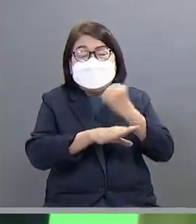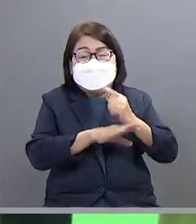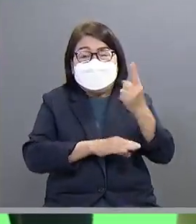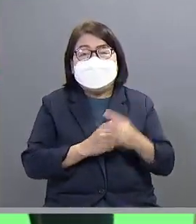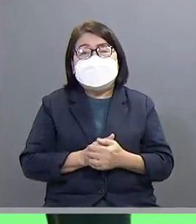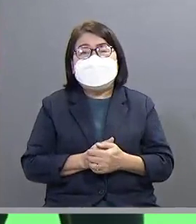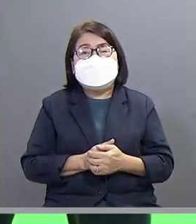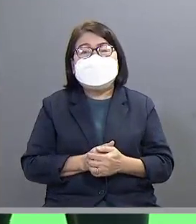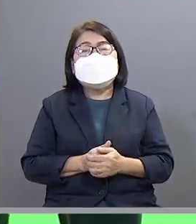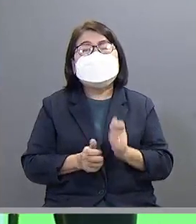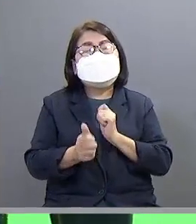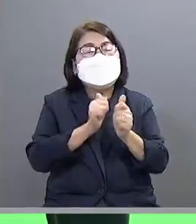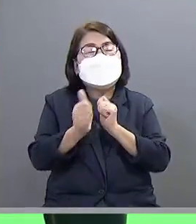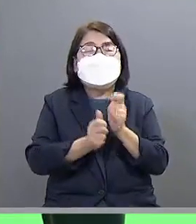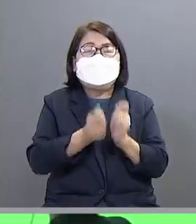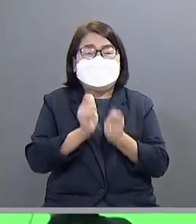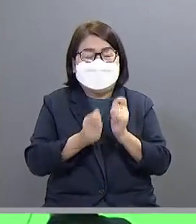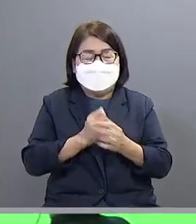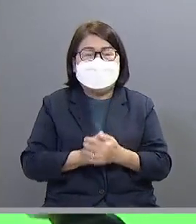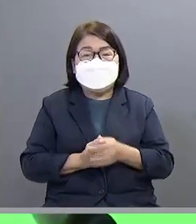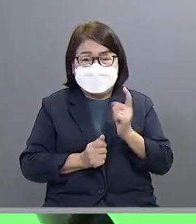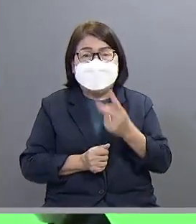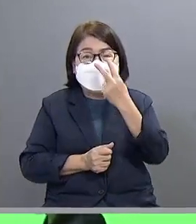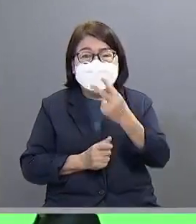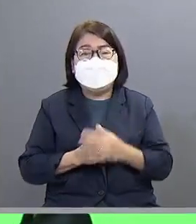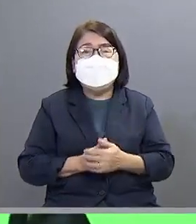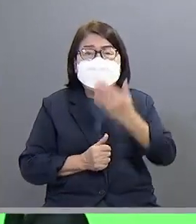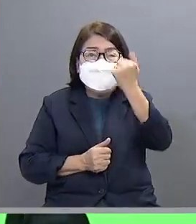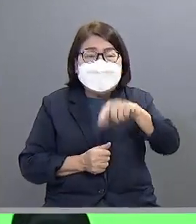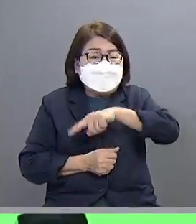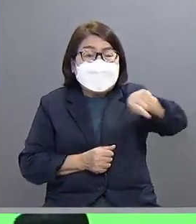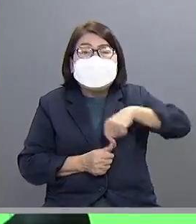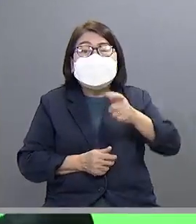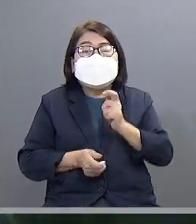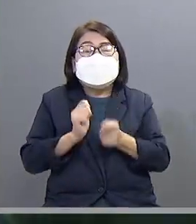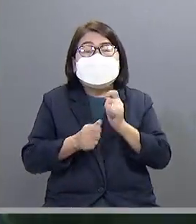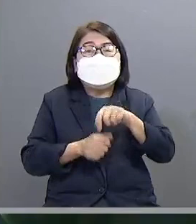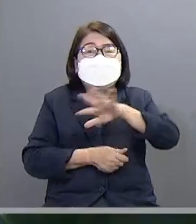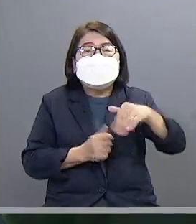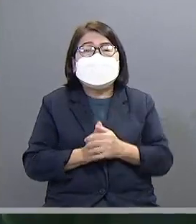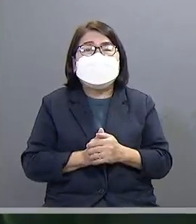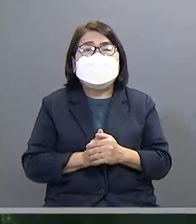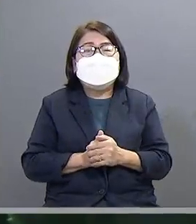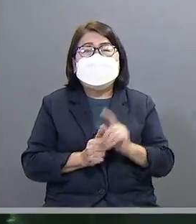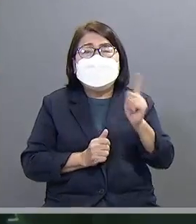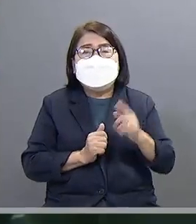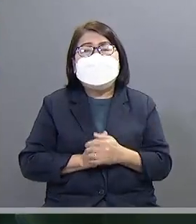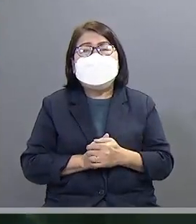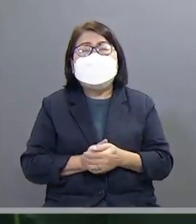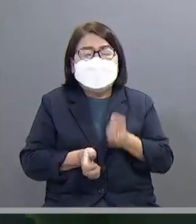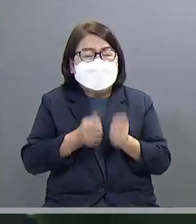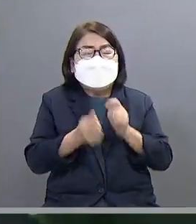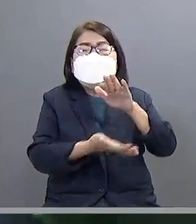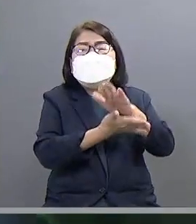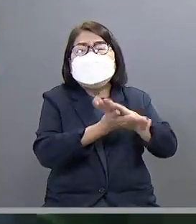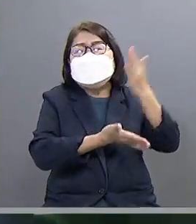Battle ค่ะที่น่าจับตามองเพราะว่าสมาชิกในวงส่วนใหญ่เป็นนักเครื่องเป่าจากวงโยธวาทิตที่ผันตัวมาจาก